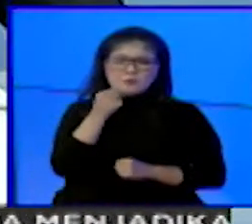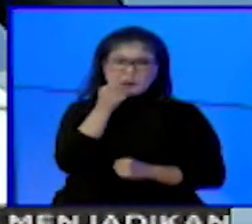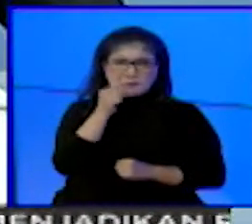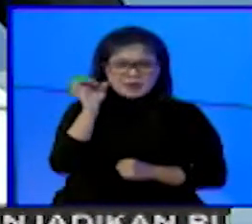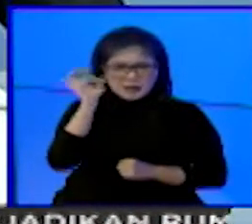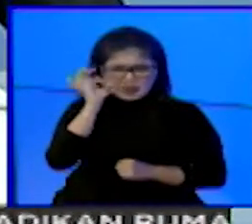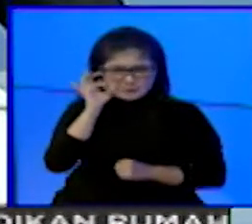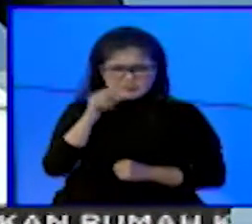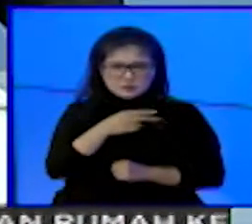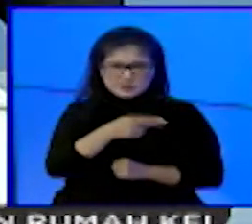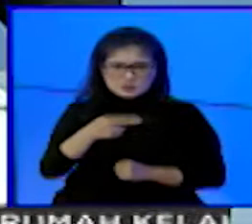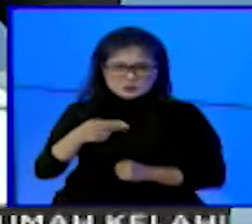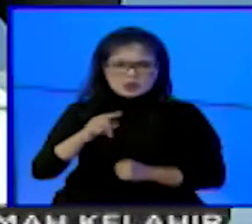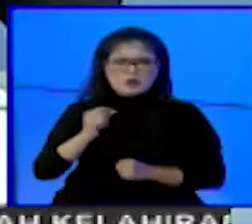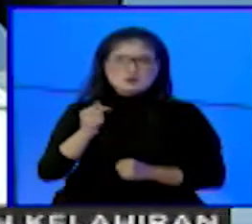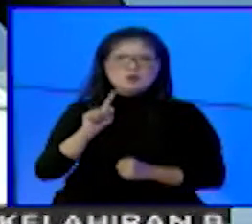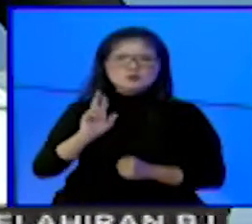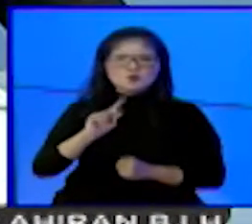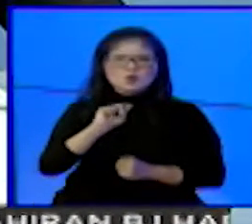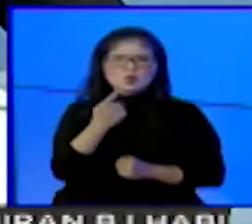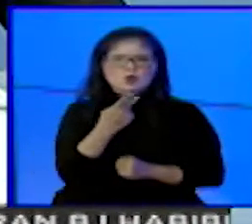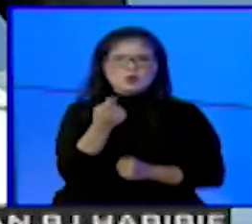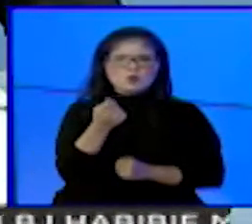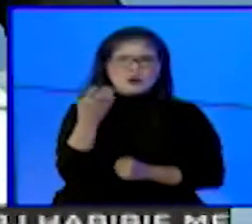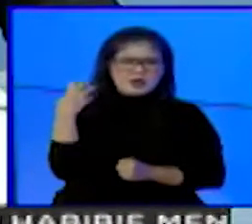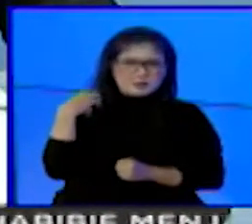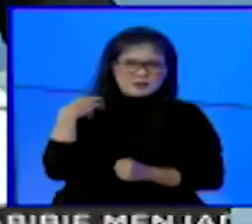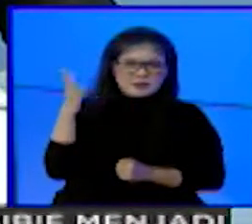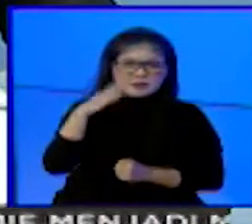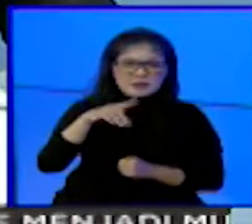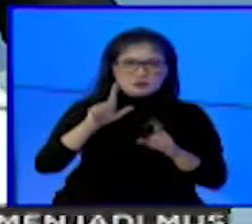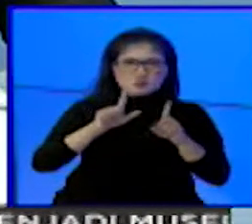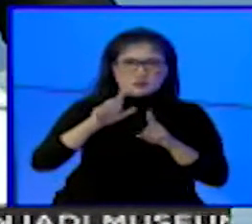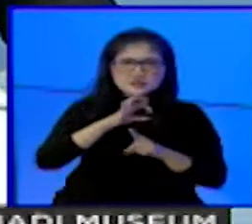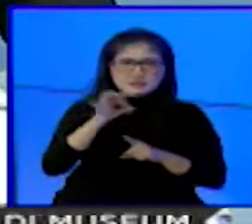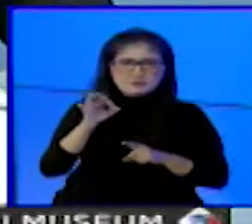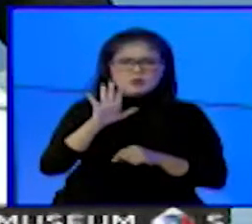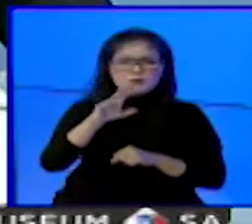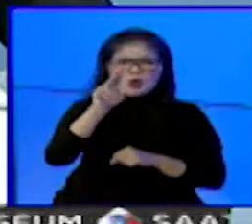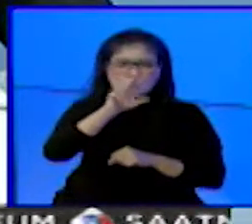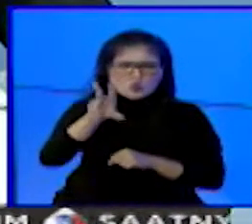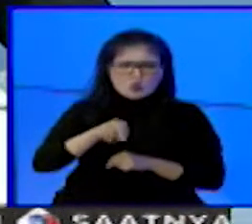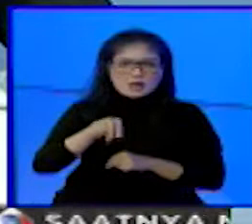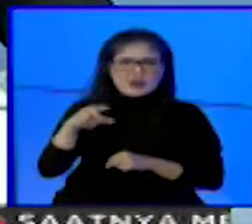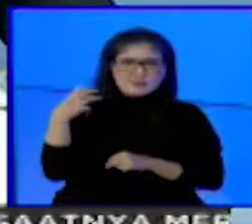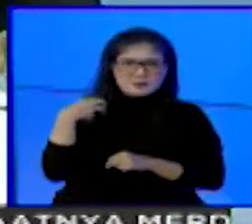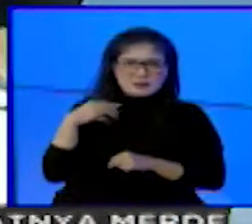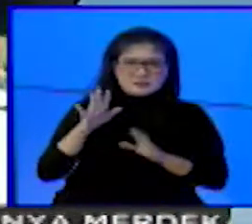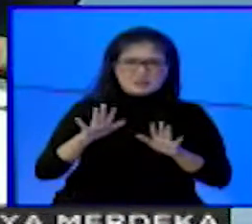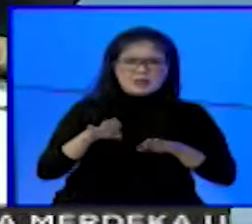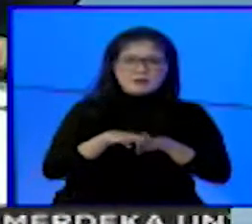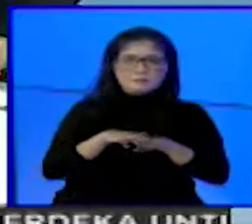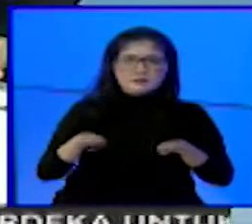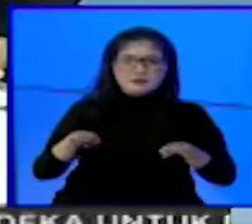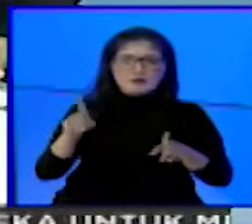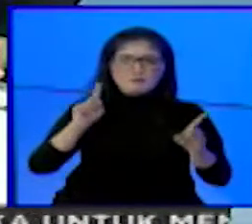terhadap dolar Amerika dari 17.000 hingga 6.500 rupiah per dolar Amerika. Sementara di bidang politik, Habibie